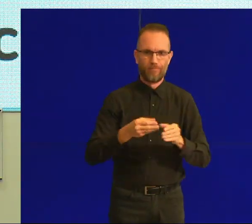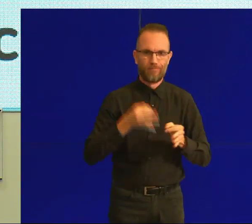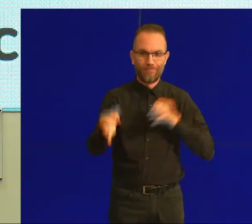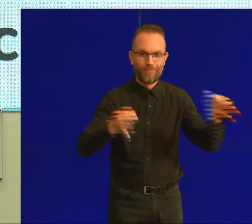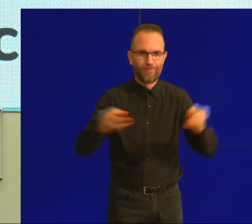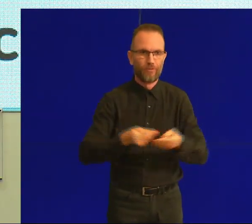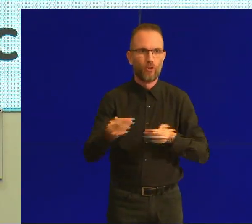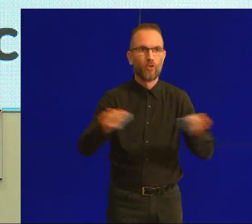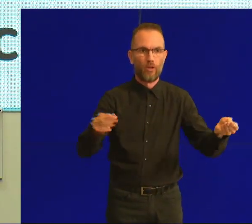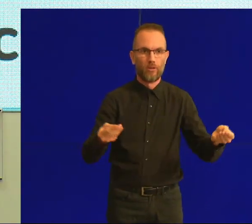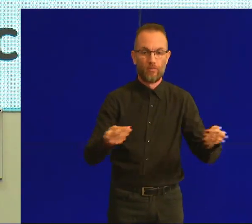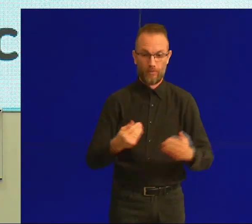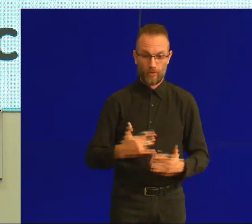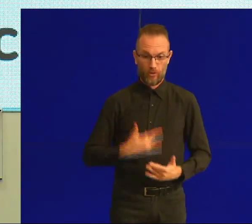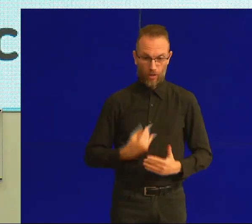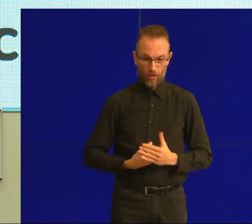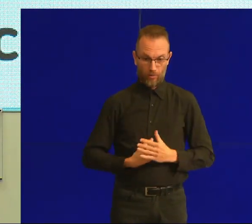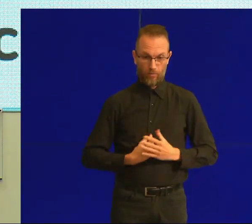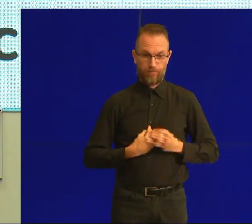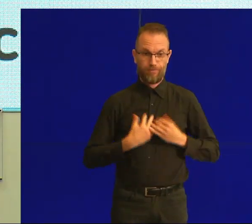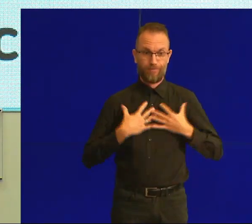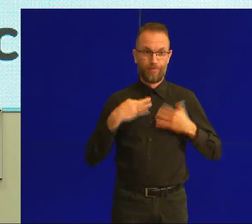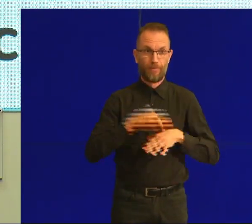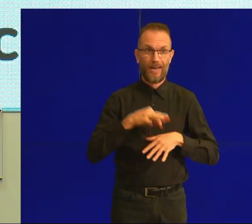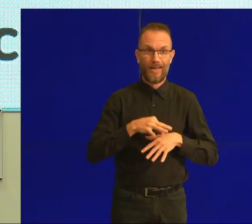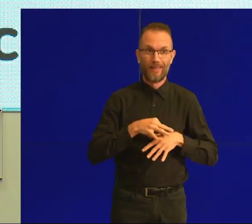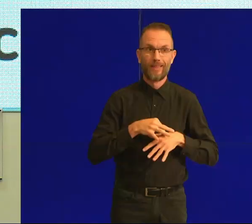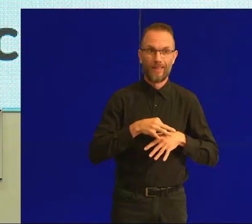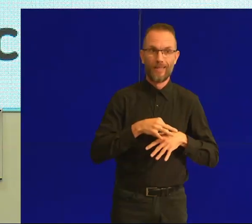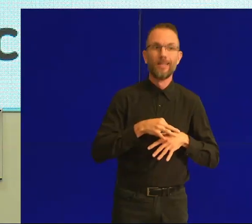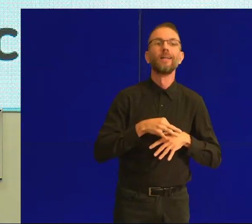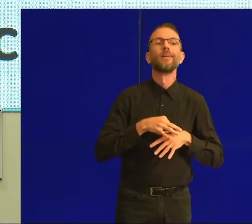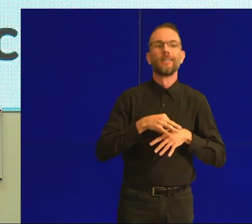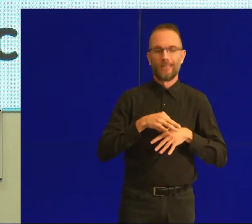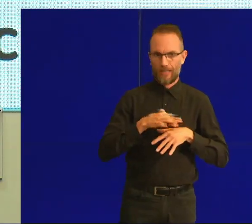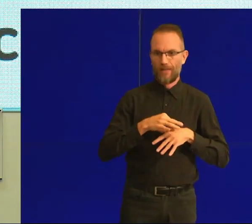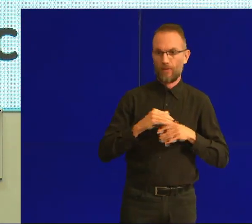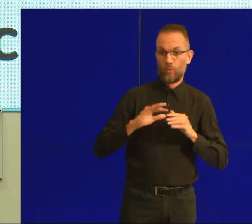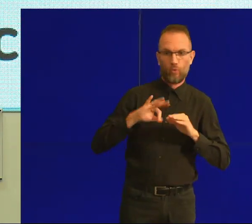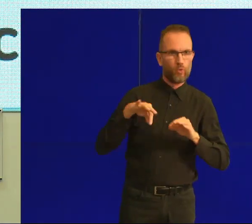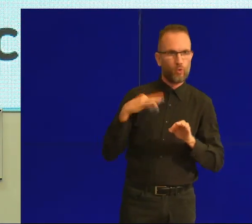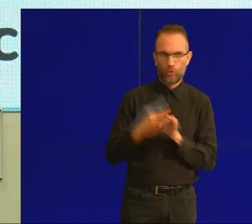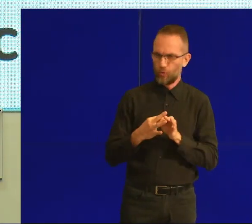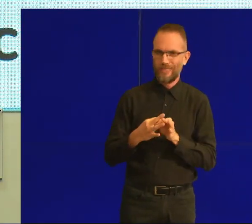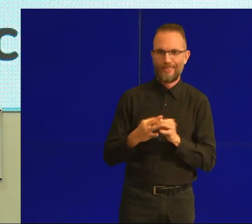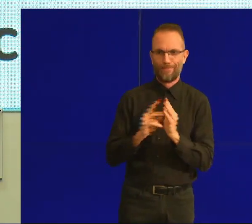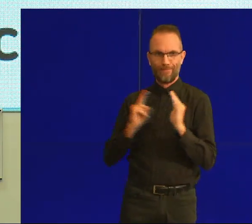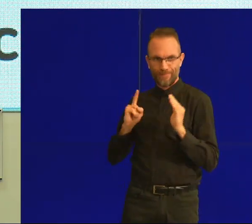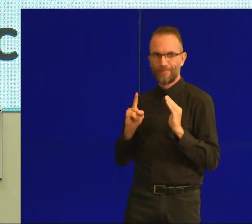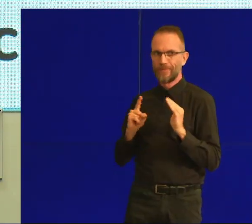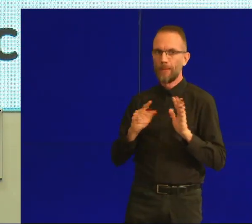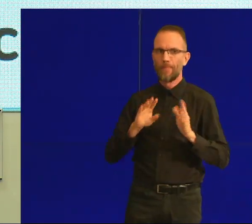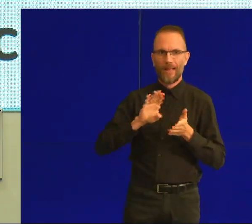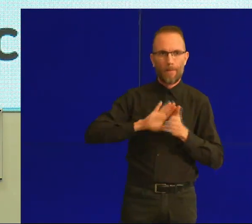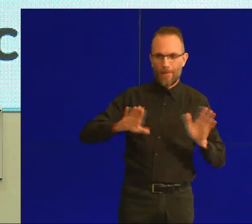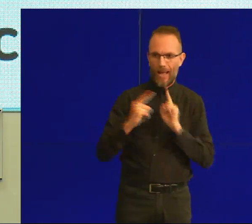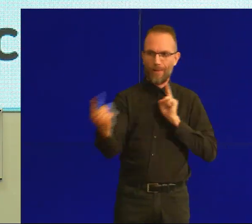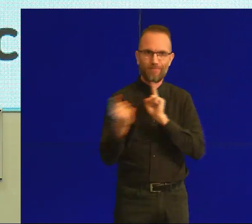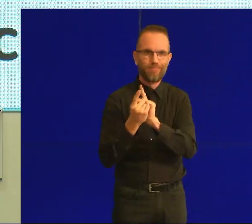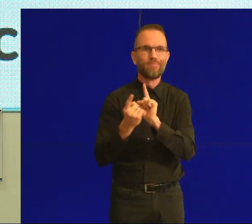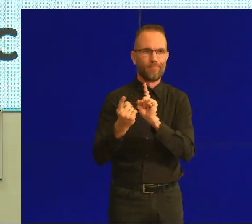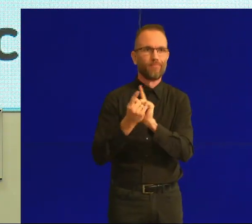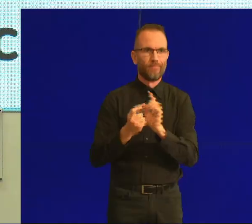extrêmement important que chacun participe à cet effort en s'isolant vraiment des autres dès que l'on présente des symptômes